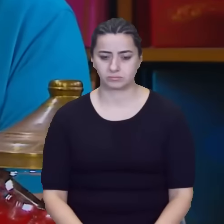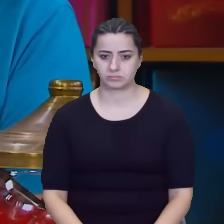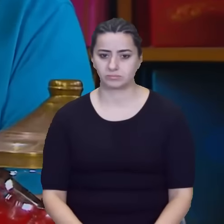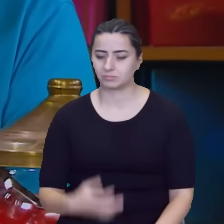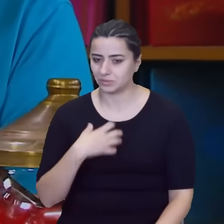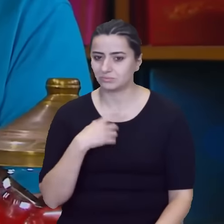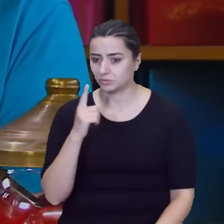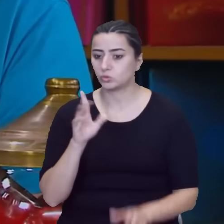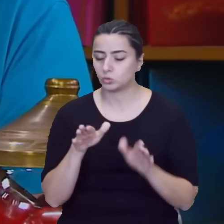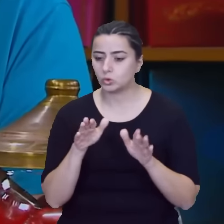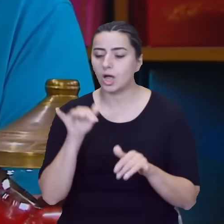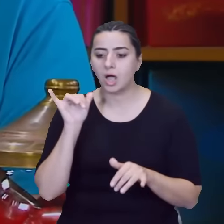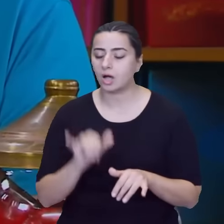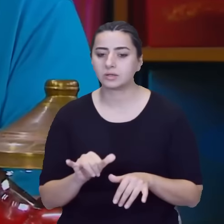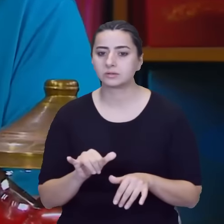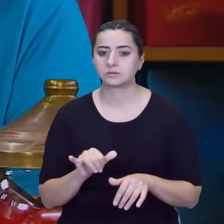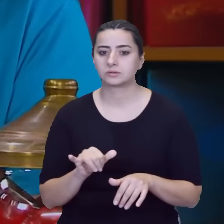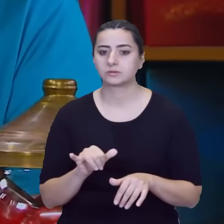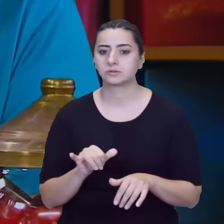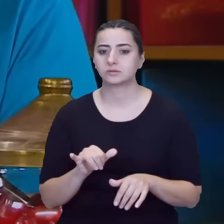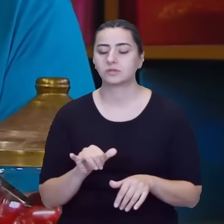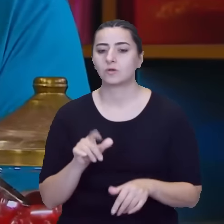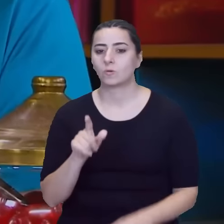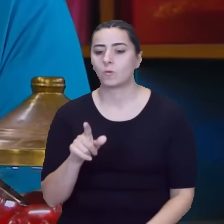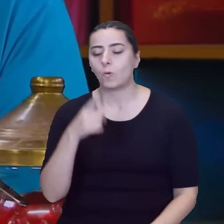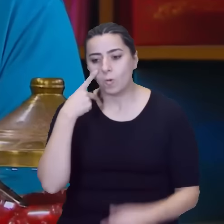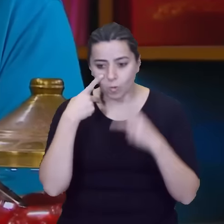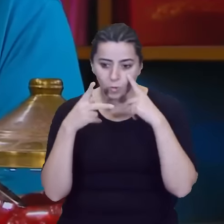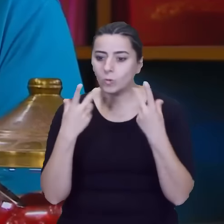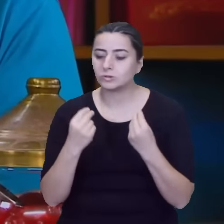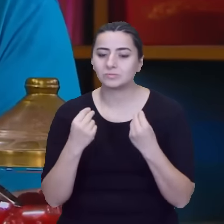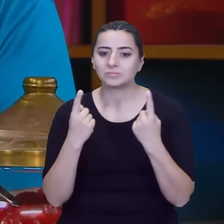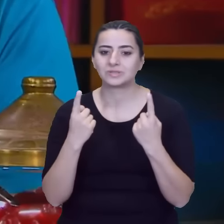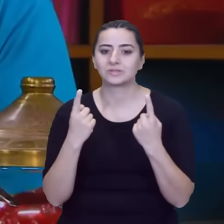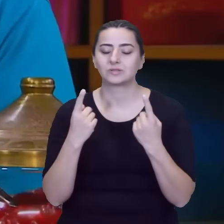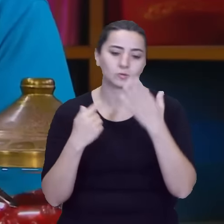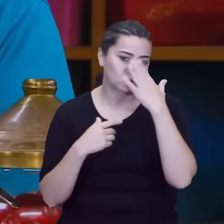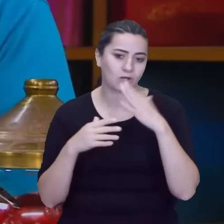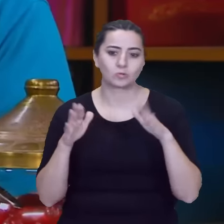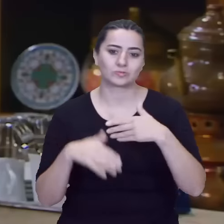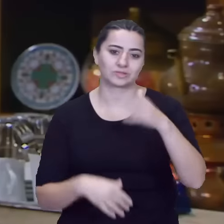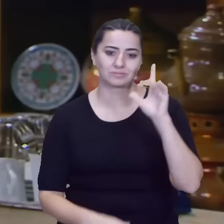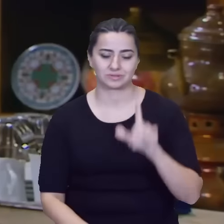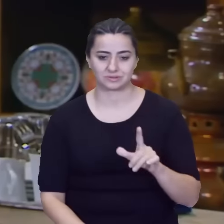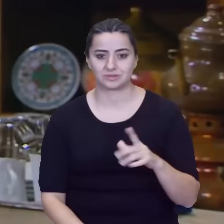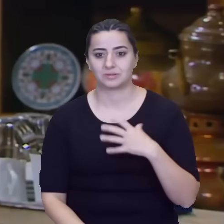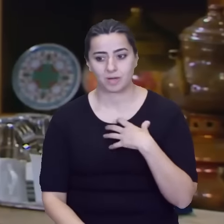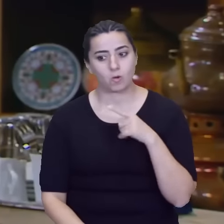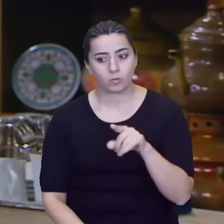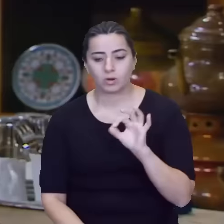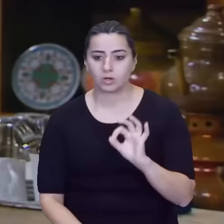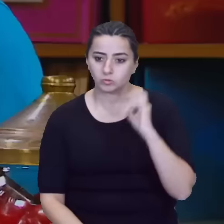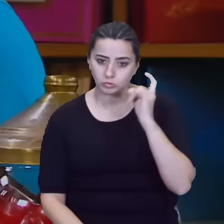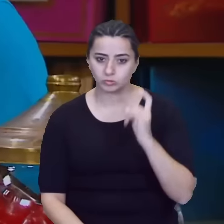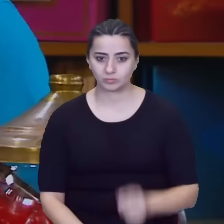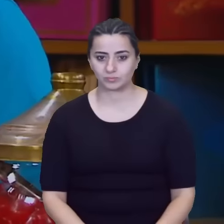bence bir kuşun hak ettiği... özgür olabileceği doğaya uçmak. Ben öyle düşün,